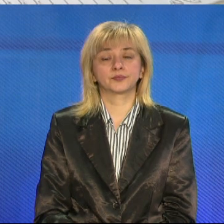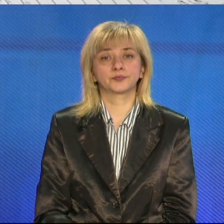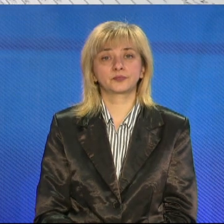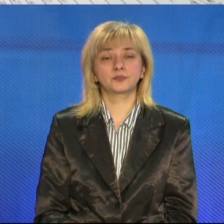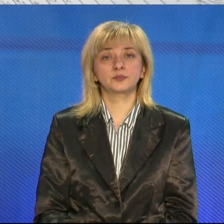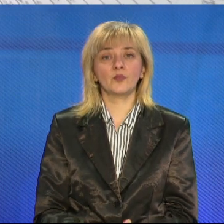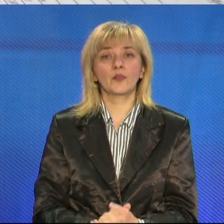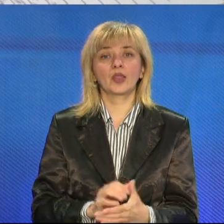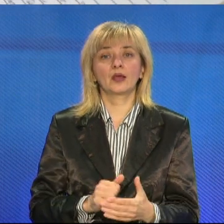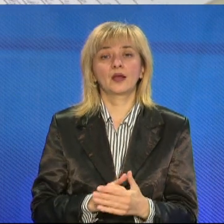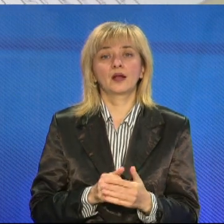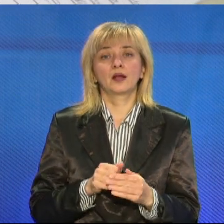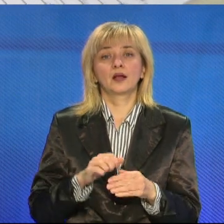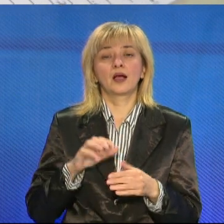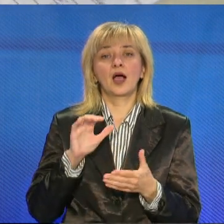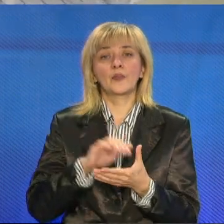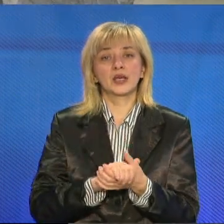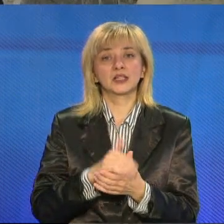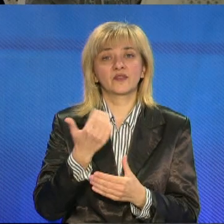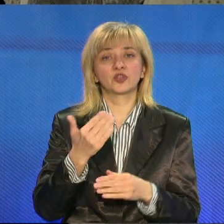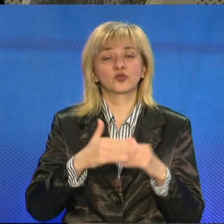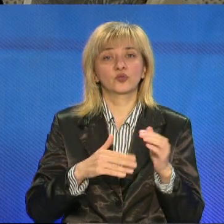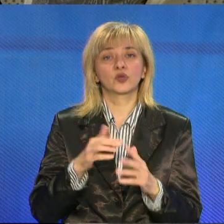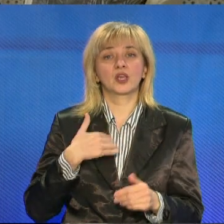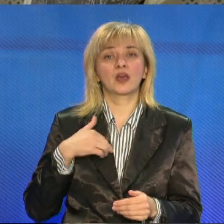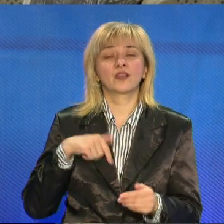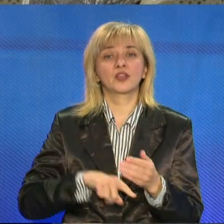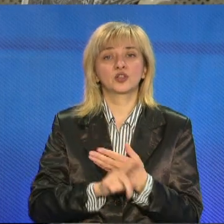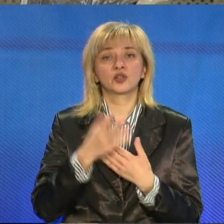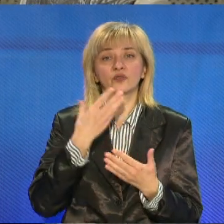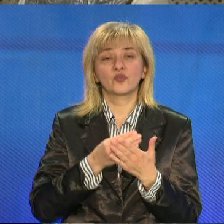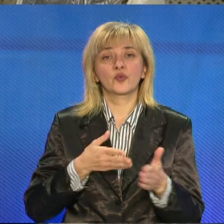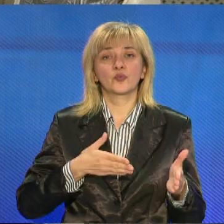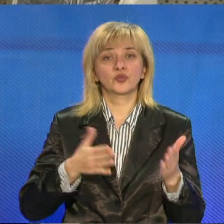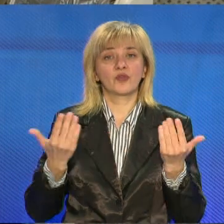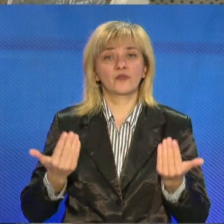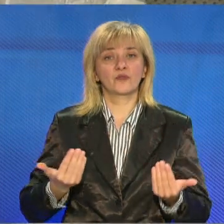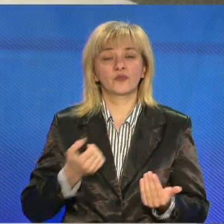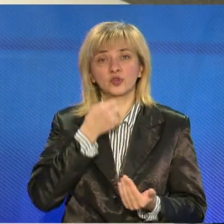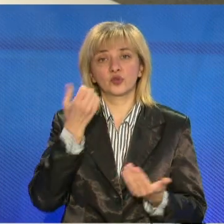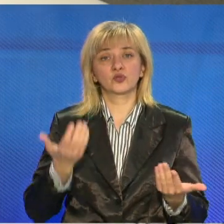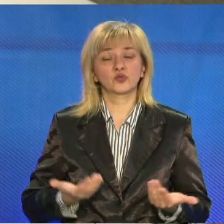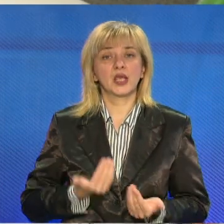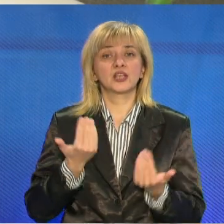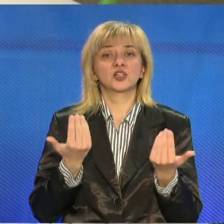Опираясь на вашу руку и руки ваших коллег, я начал свой путь во взрослую жизнь. И сейчас ваш труд